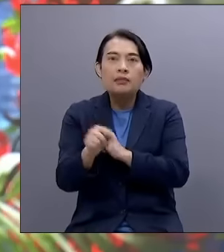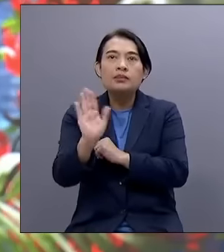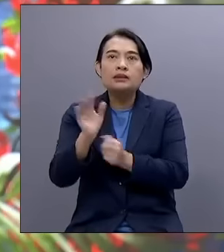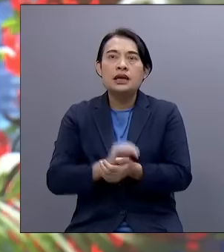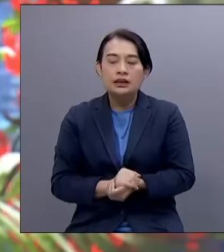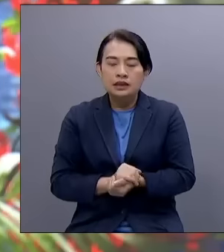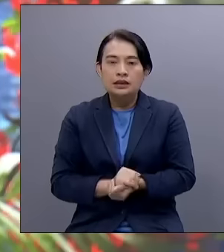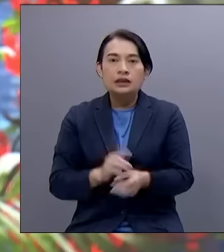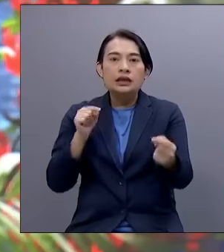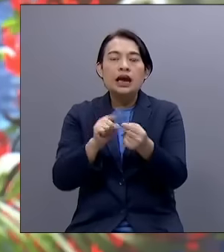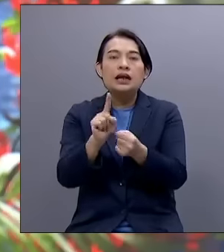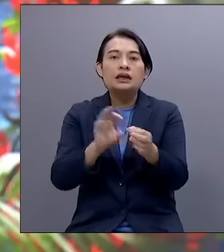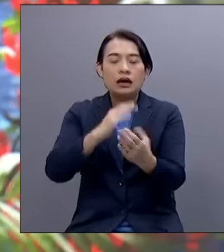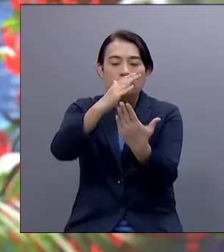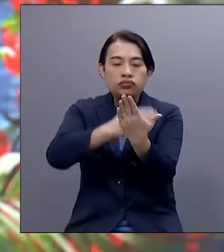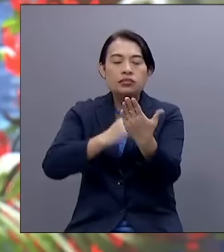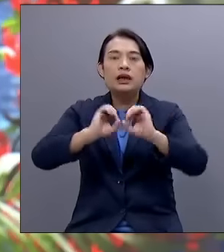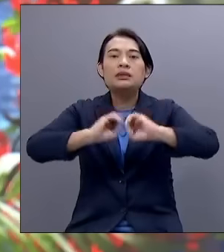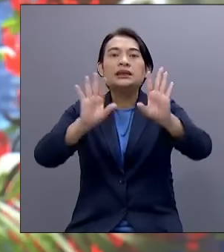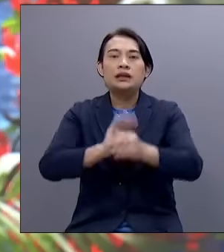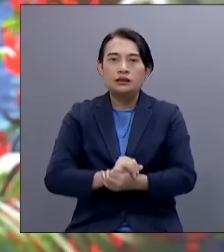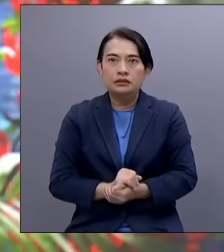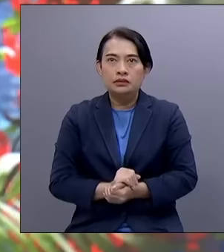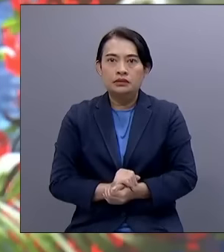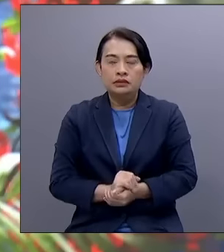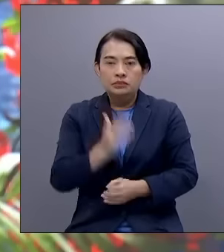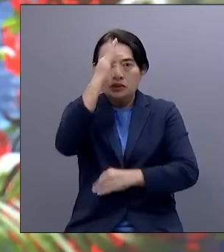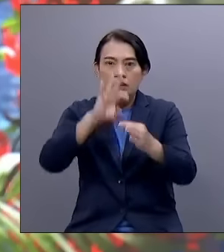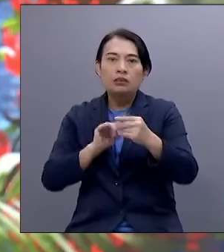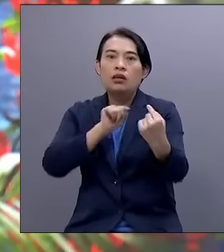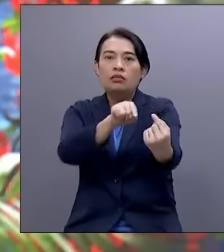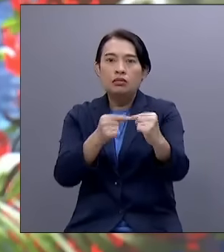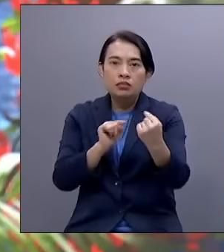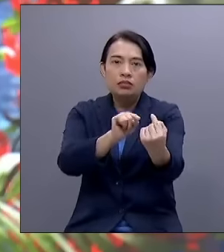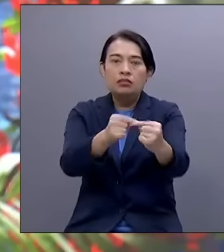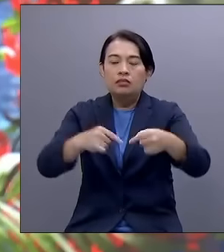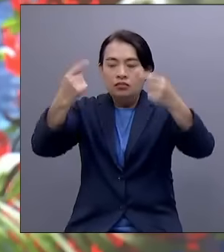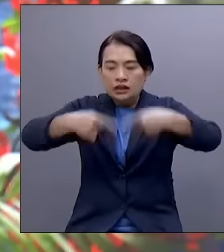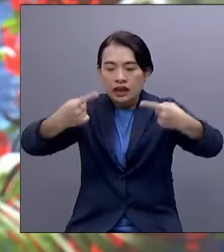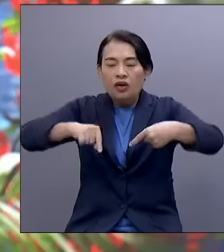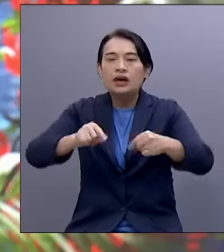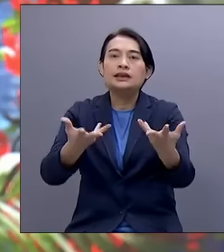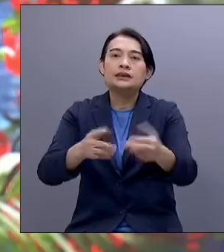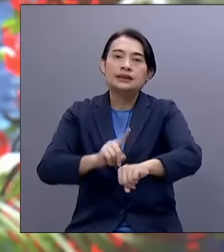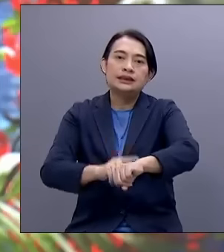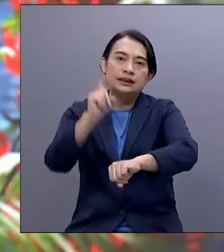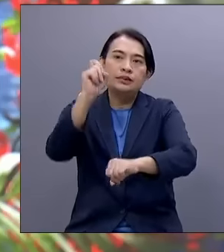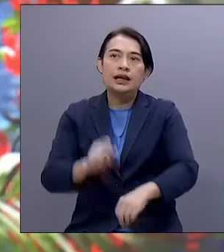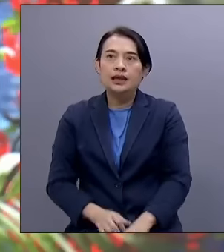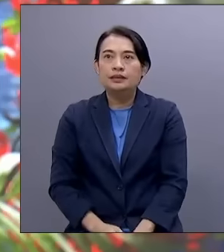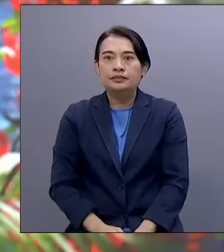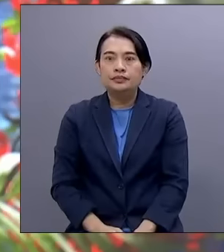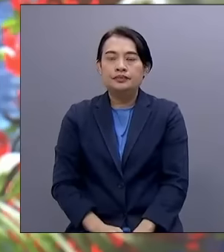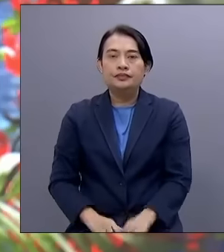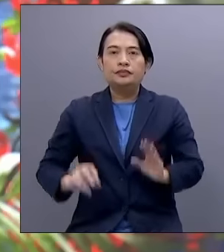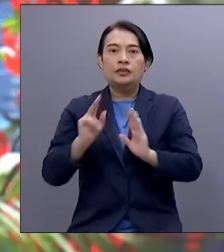ขึ้นให้มันมีความชัดเจนมากขึ้นเพราะแต่เดิมเนี่ยพอมันมีข้อโต้แย้งกันเนี่ยมันก็ต้องไปว่ากันตามหลักกฎหมายทั่วไปทะเลาะเสียอ่าเพราะว่าเอาอย่างงี้ถ้าเป็นกฎหมาย